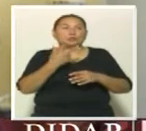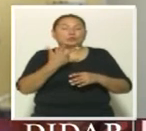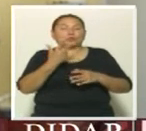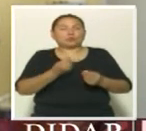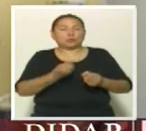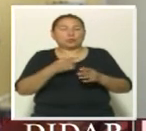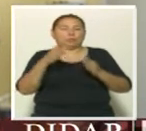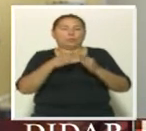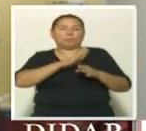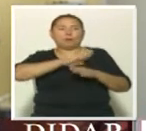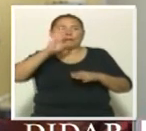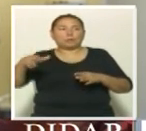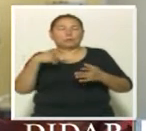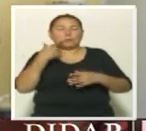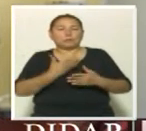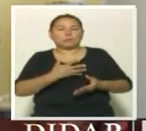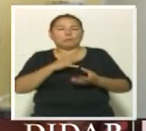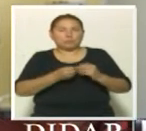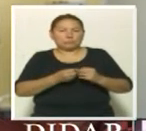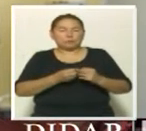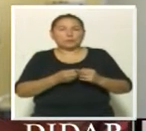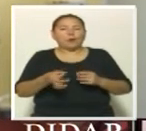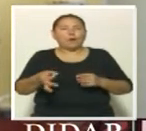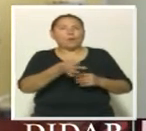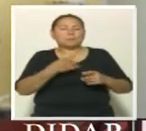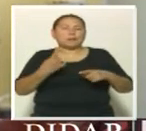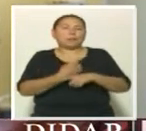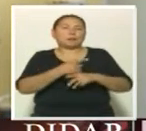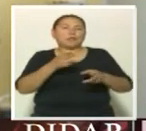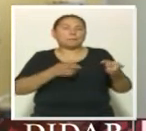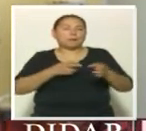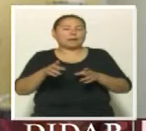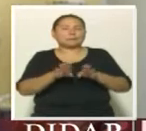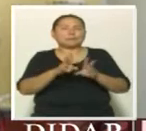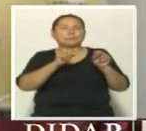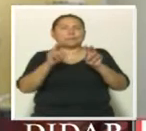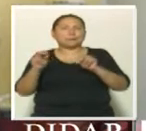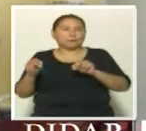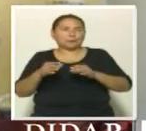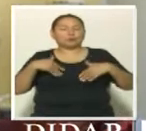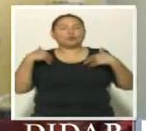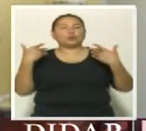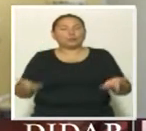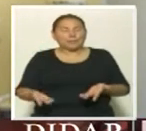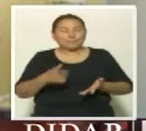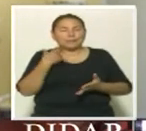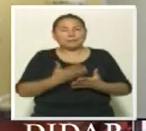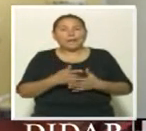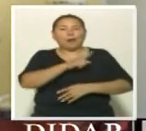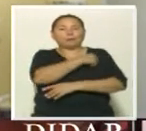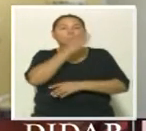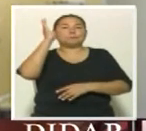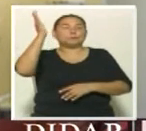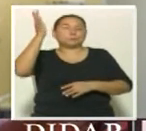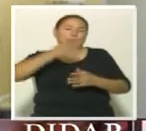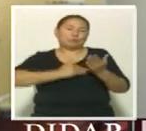үйге шығарылады. Осылайша қалыпты өмірге қайта оралады. Облыстағы алғашқы операцияның сәтті өткенімен әріптестерімді құттықтаймын. Аурухананың перспективасы